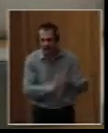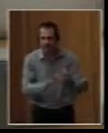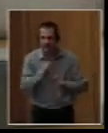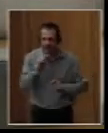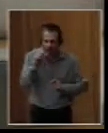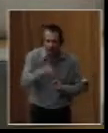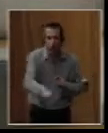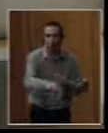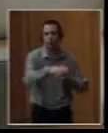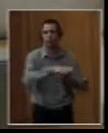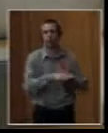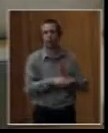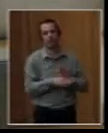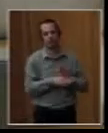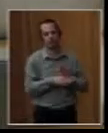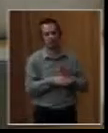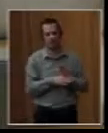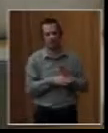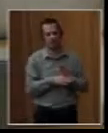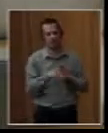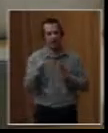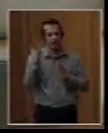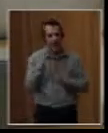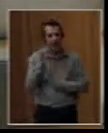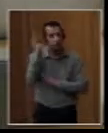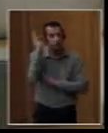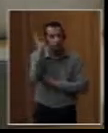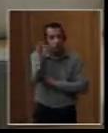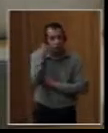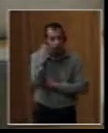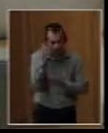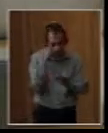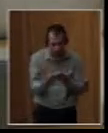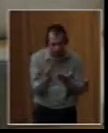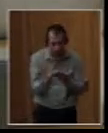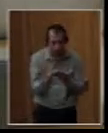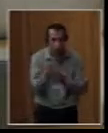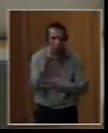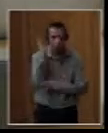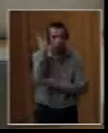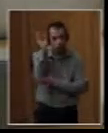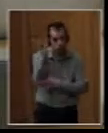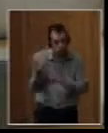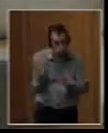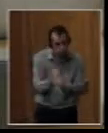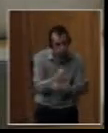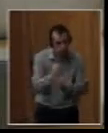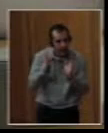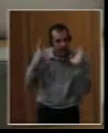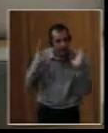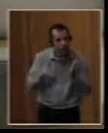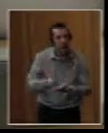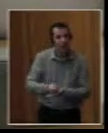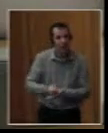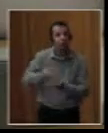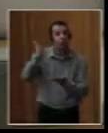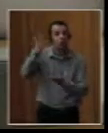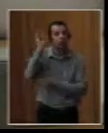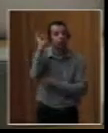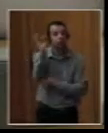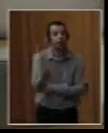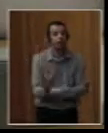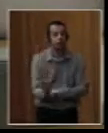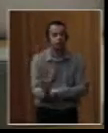προγράμματος μετρήσιμων στόχων, αξιολογήσιμων στόχων, ένα πρόγραμμα